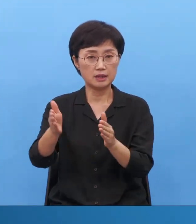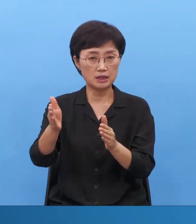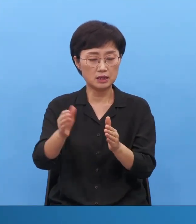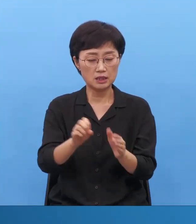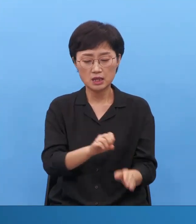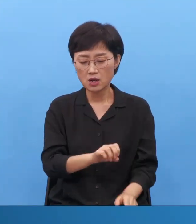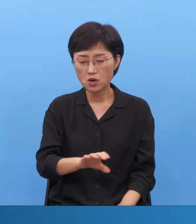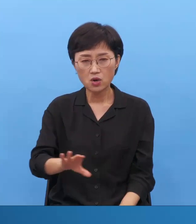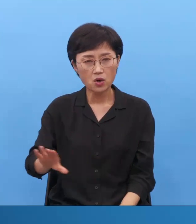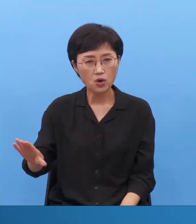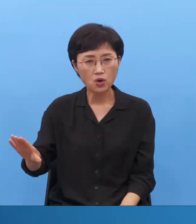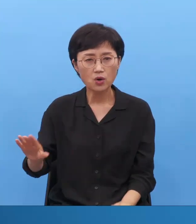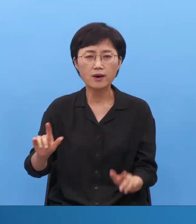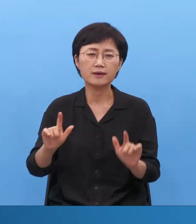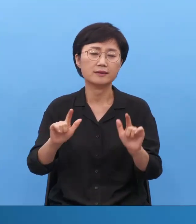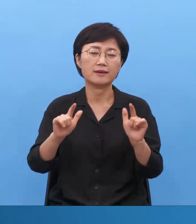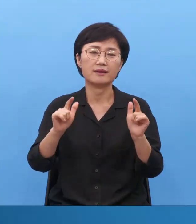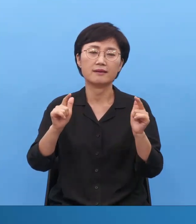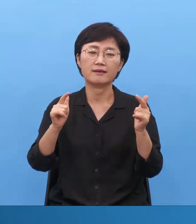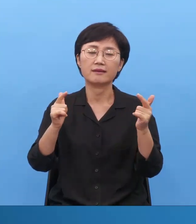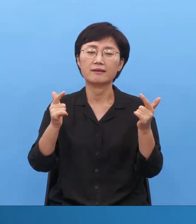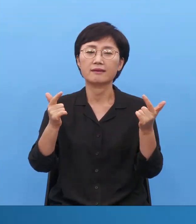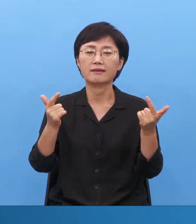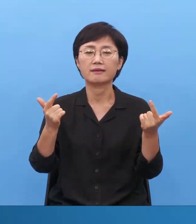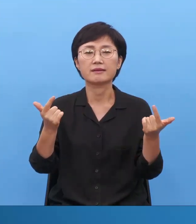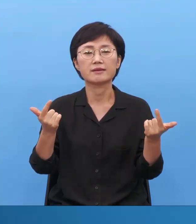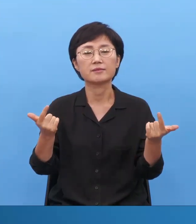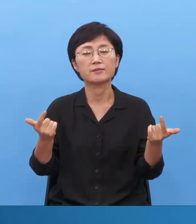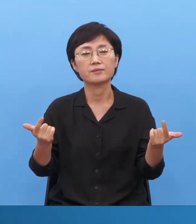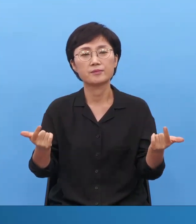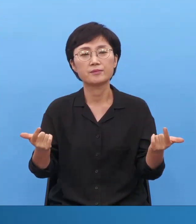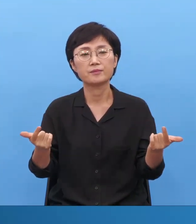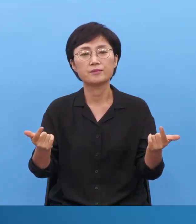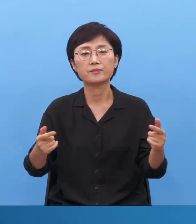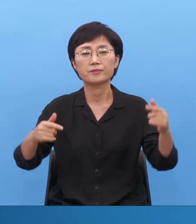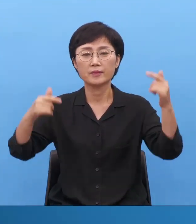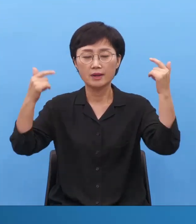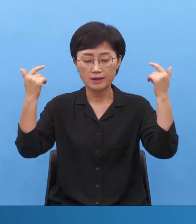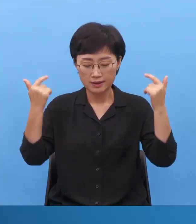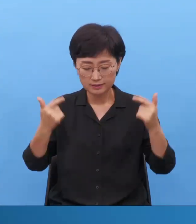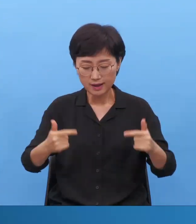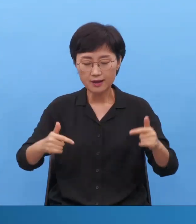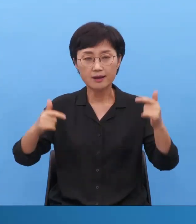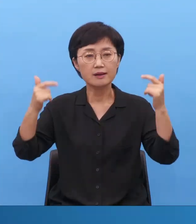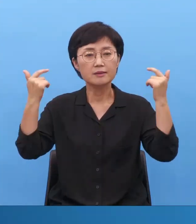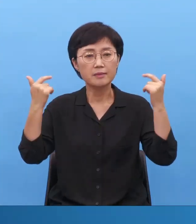나의 길을 잃지 않겠네.